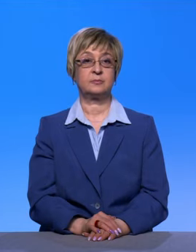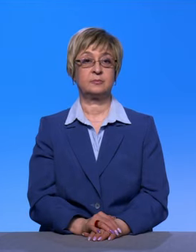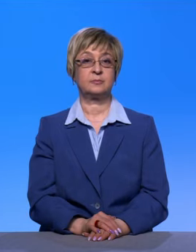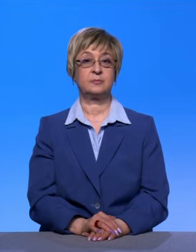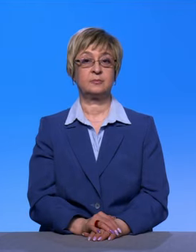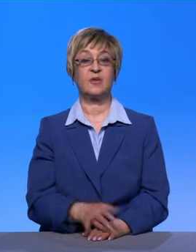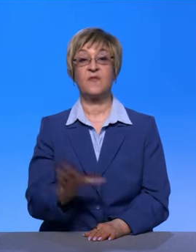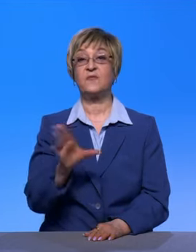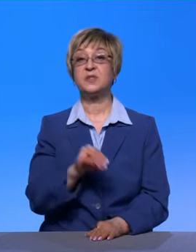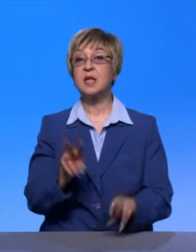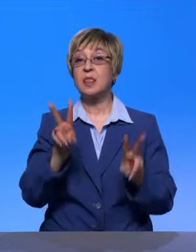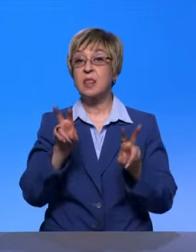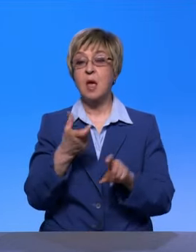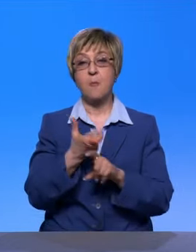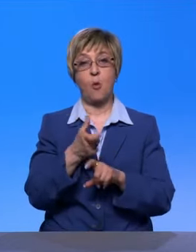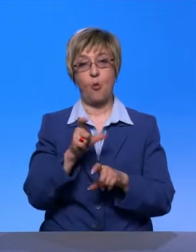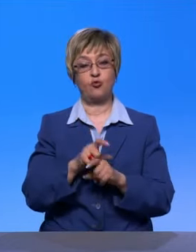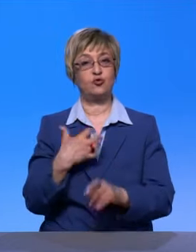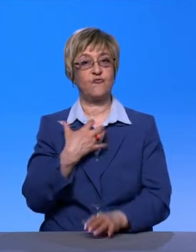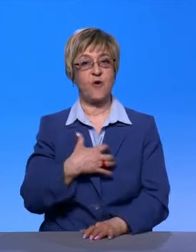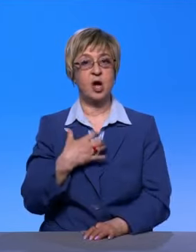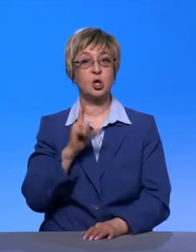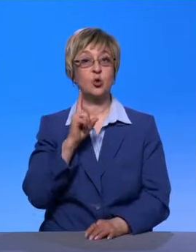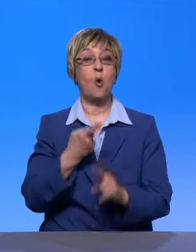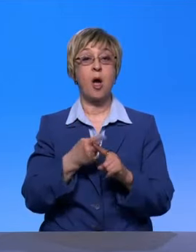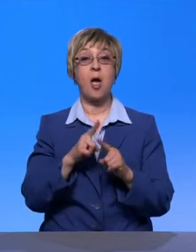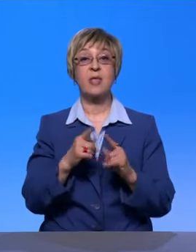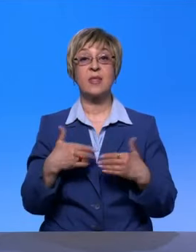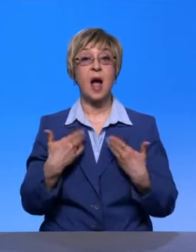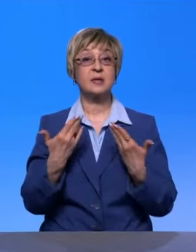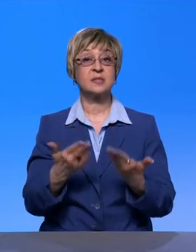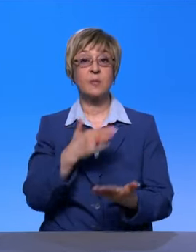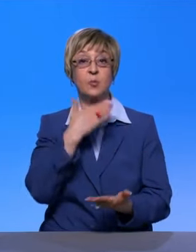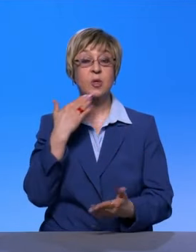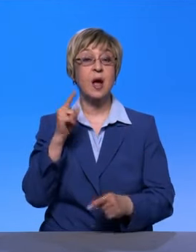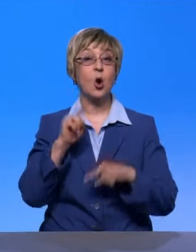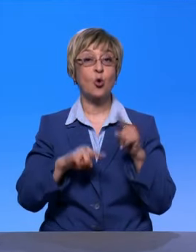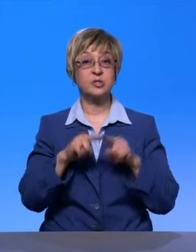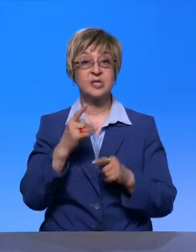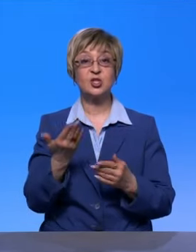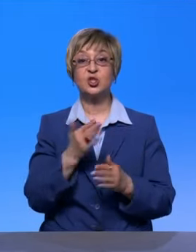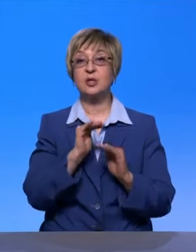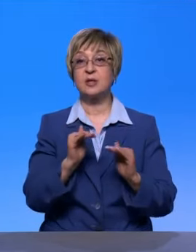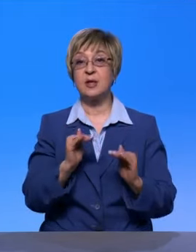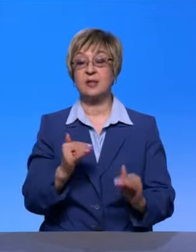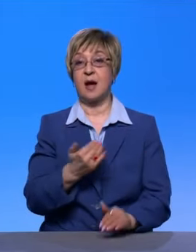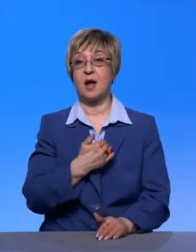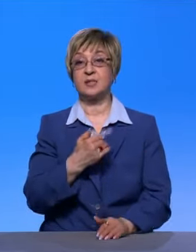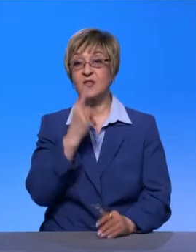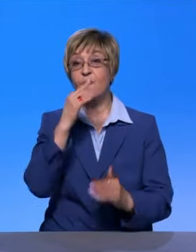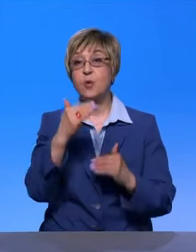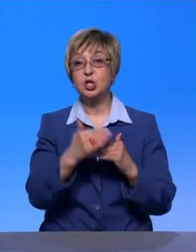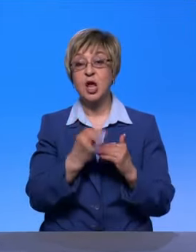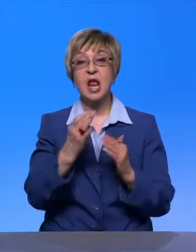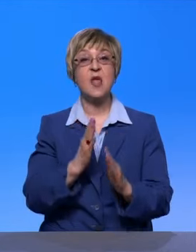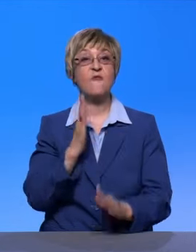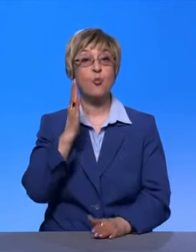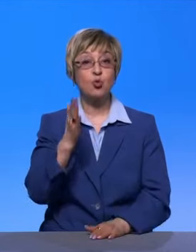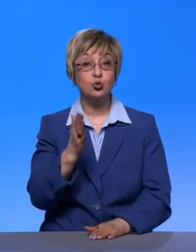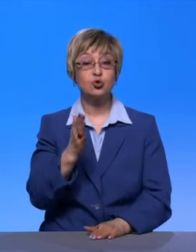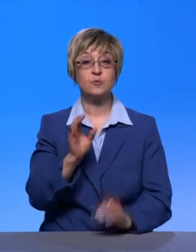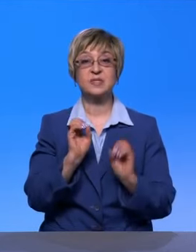Все темы у нас сегодня очень горячие, но это касается большинства родителей, чьи дети собираются так или иначе в ближайшем или недалеком